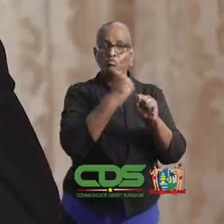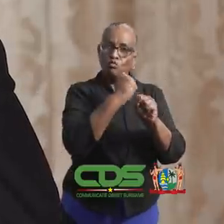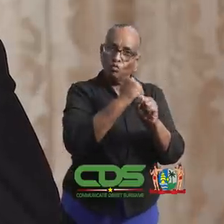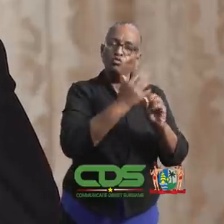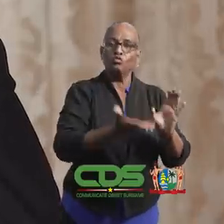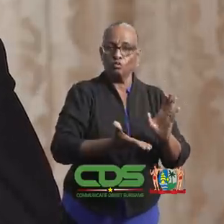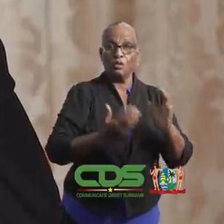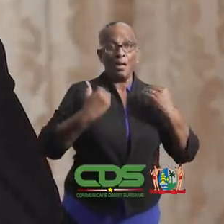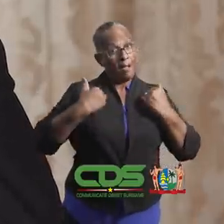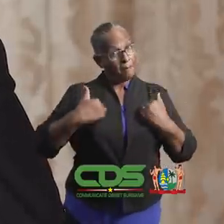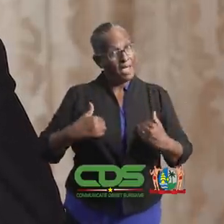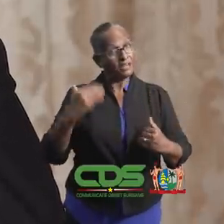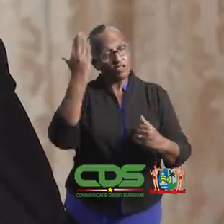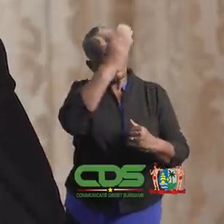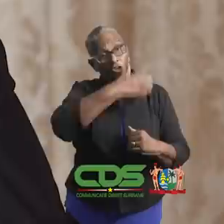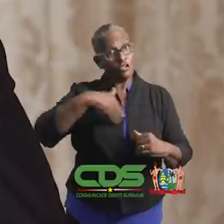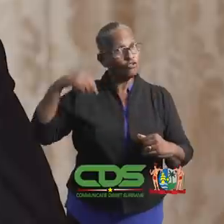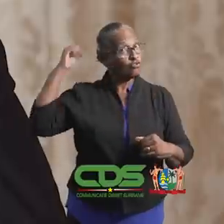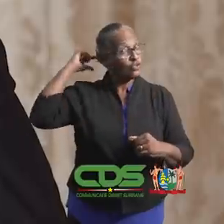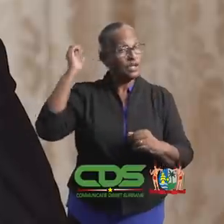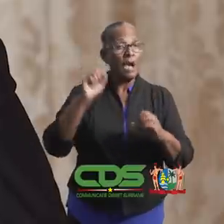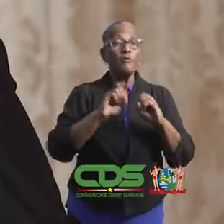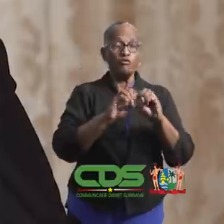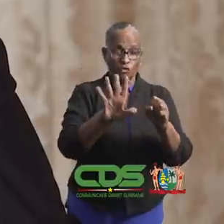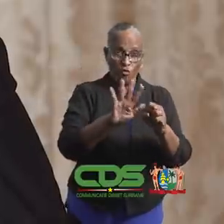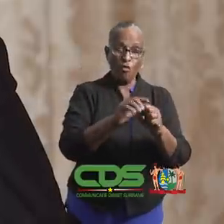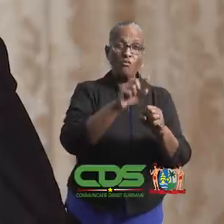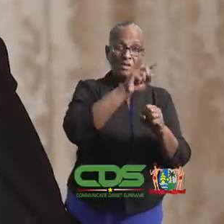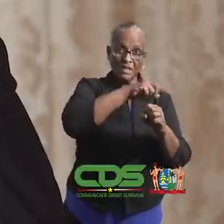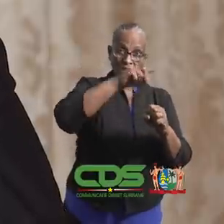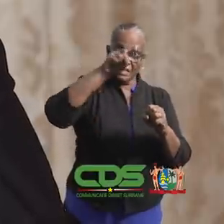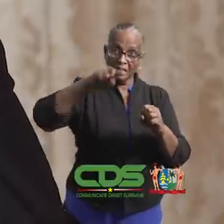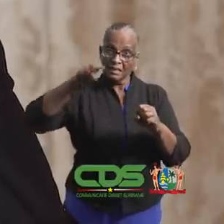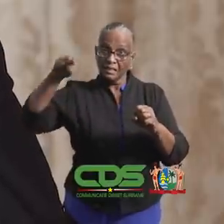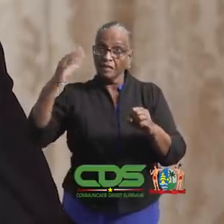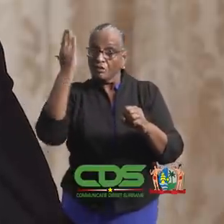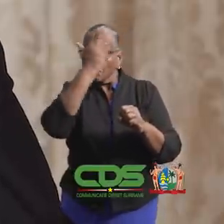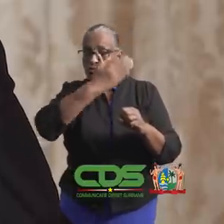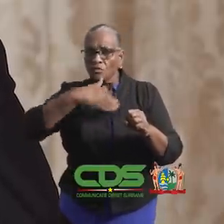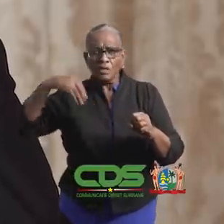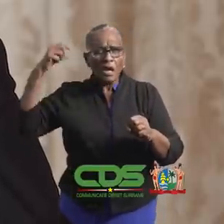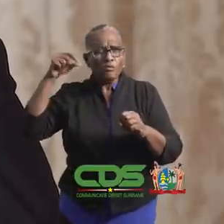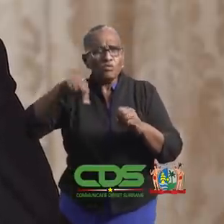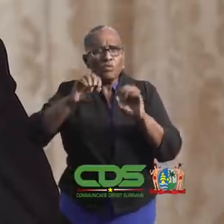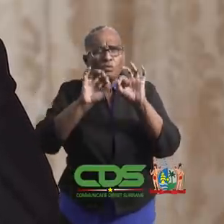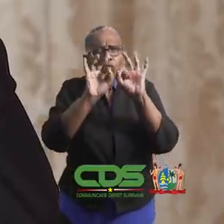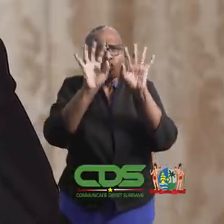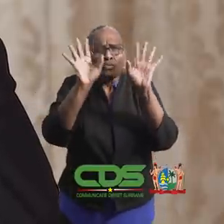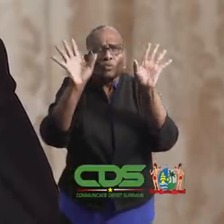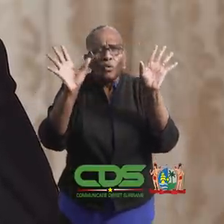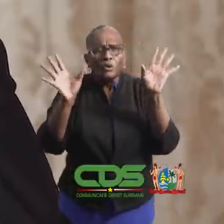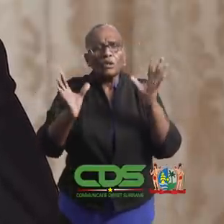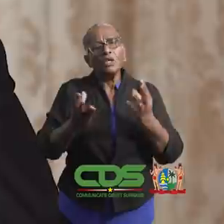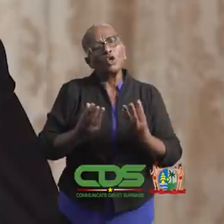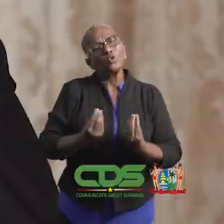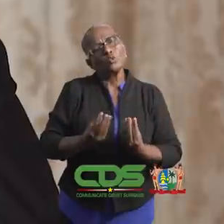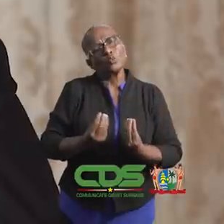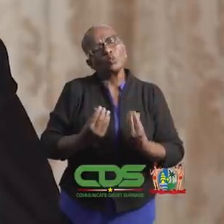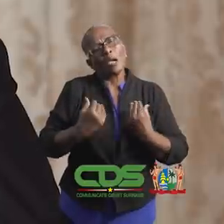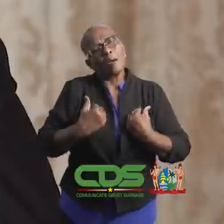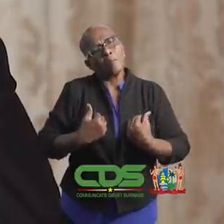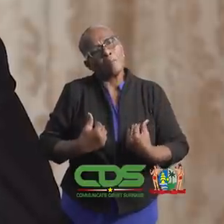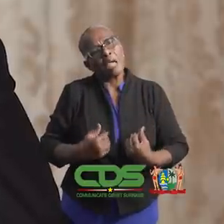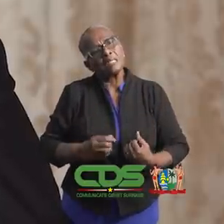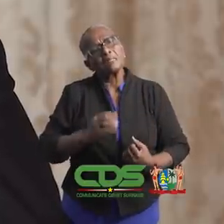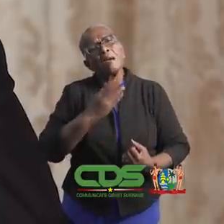landgenoten, uit de COVID-statistieken van Suriname wordt het langzaamaan duidelijk dat kwetsbare groepen gevoeliger